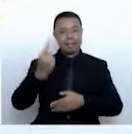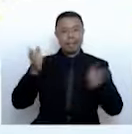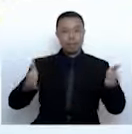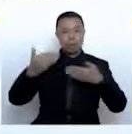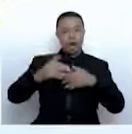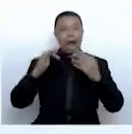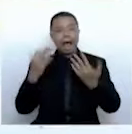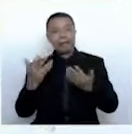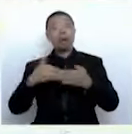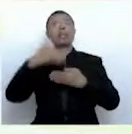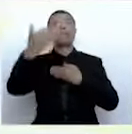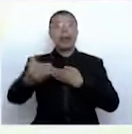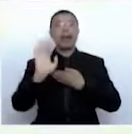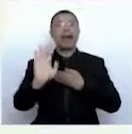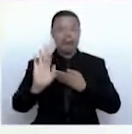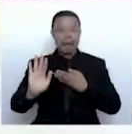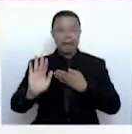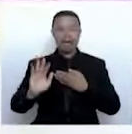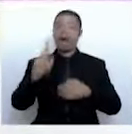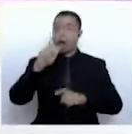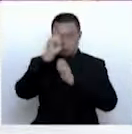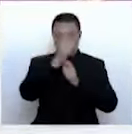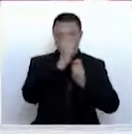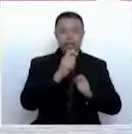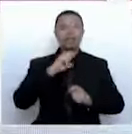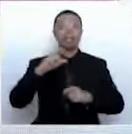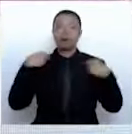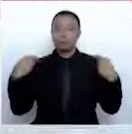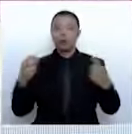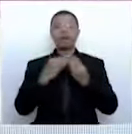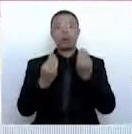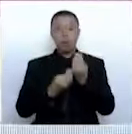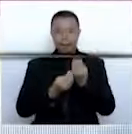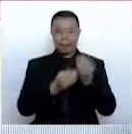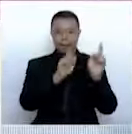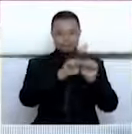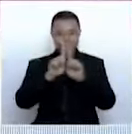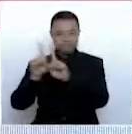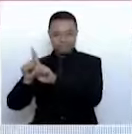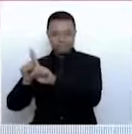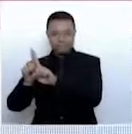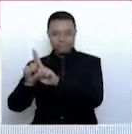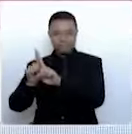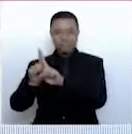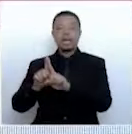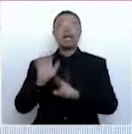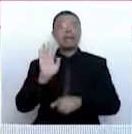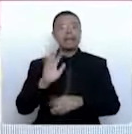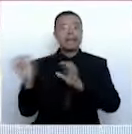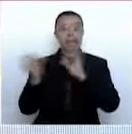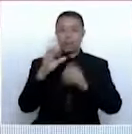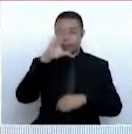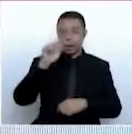ruangan maupun di luar ruangan. Dan juga harus ditaati oleh para calon gubernur dan calon wakil gubernur DKI Jakarta yang akan